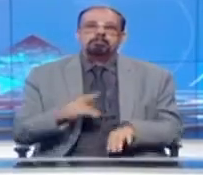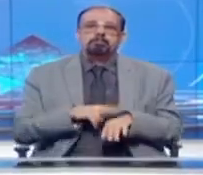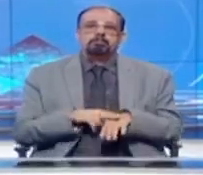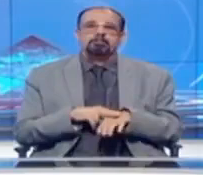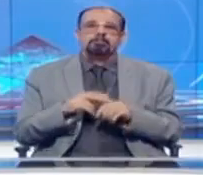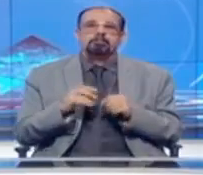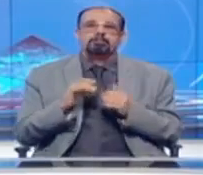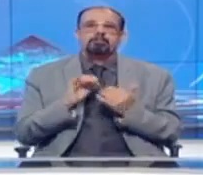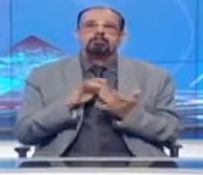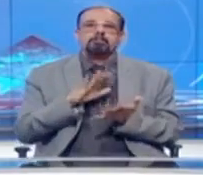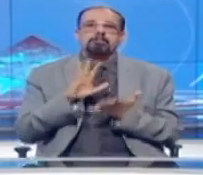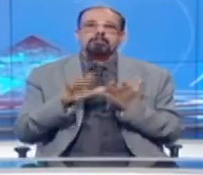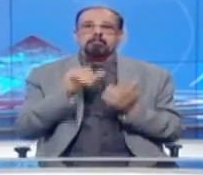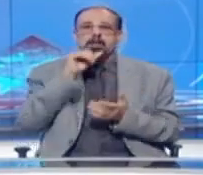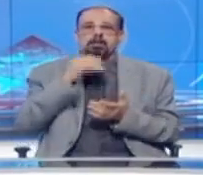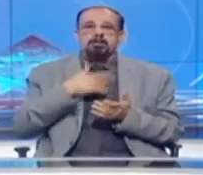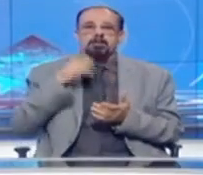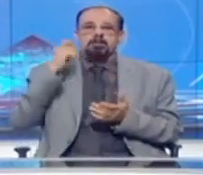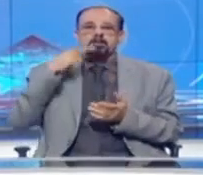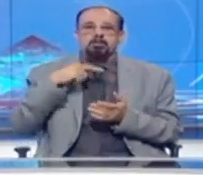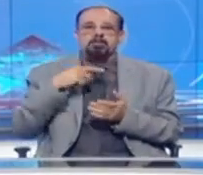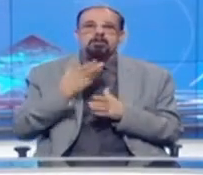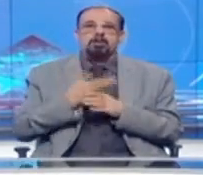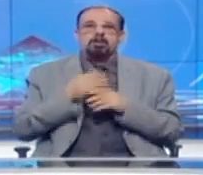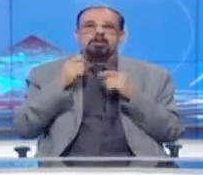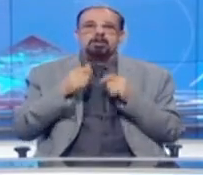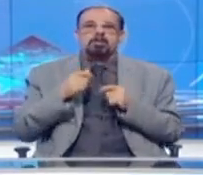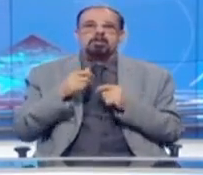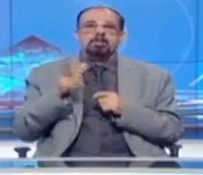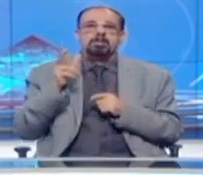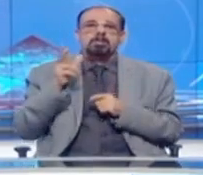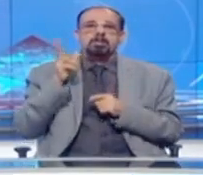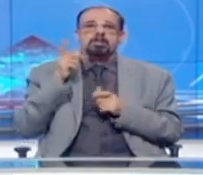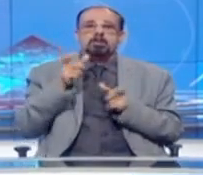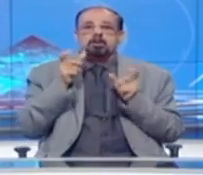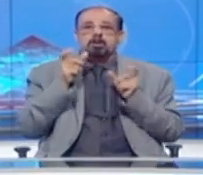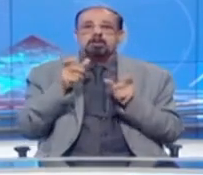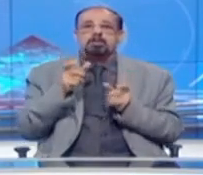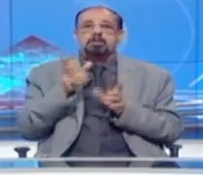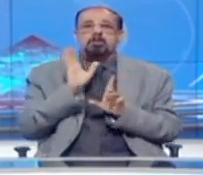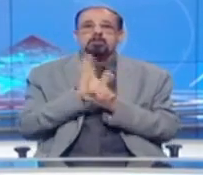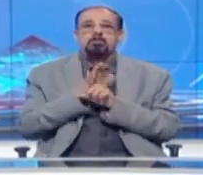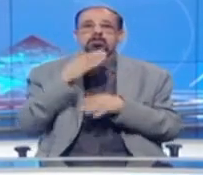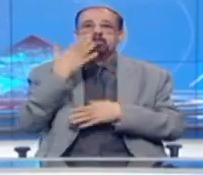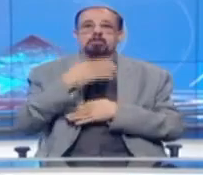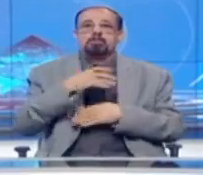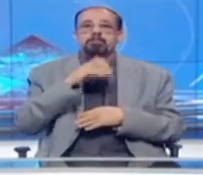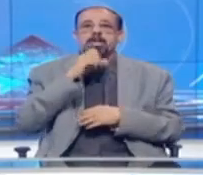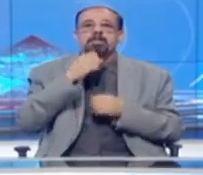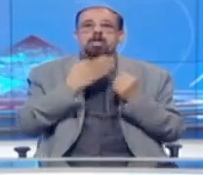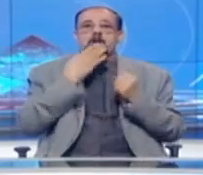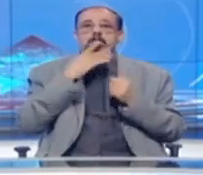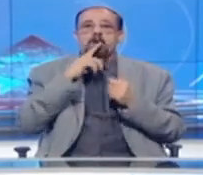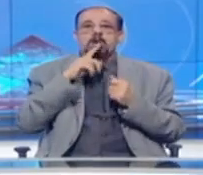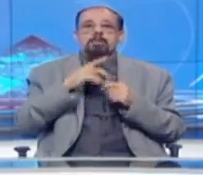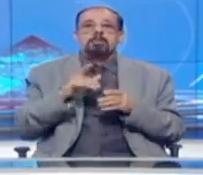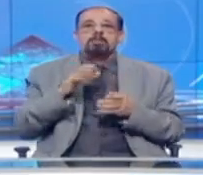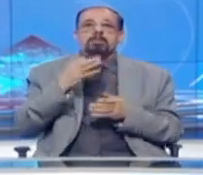وفيما يتعلق بتداعيات الأزمة الروسية الأوكرانية، فقد أعلنت وكالة حرس الحدود البولندية وصول